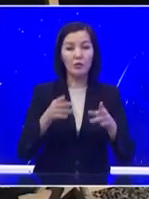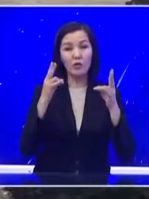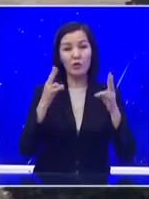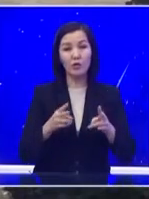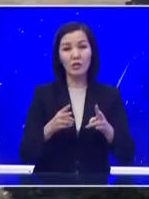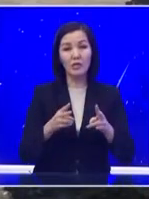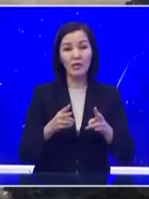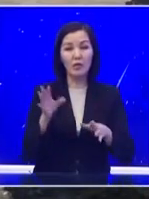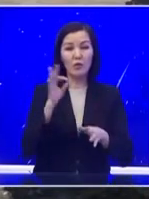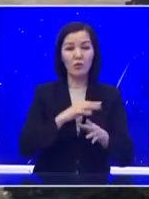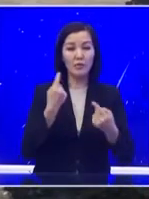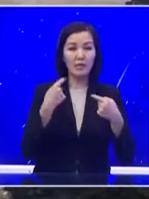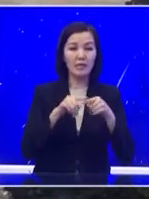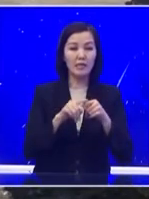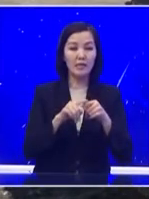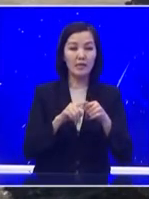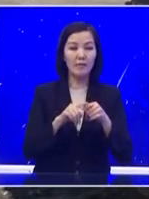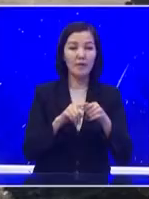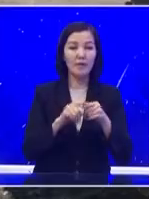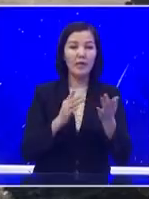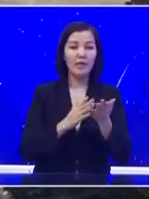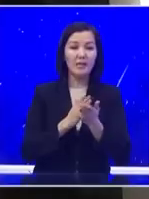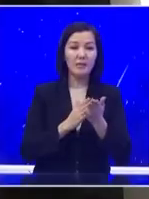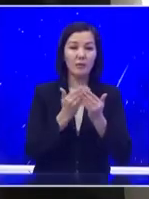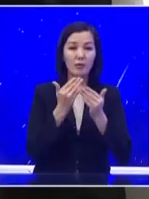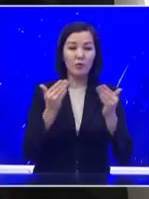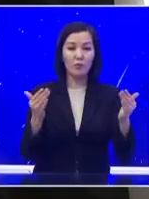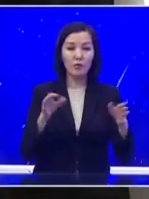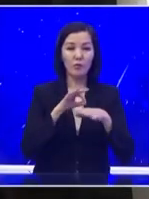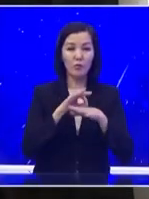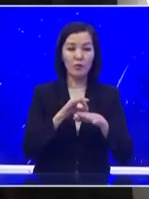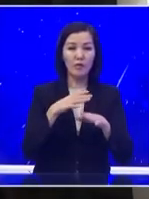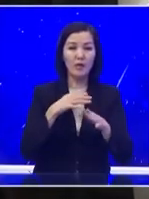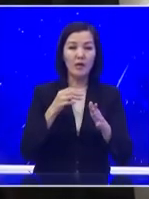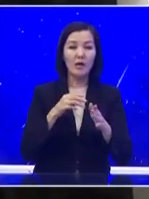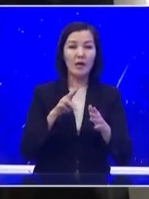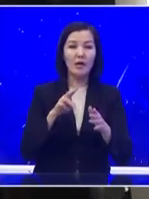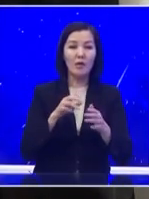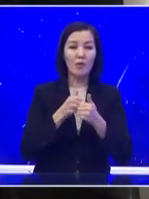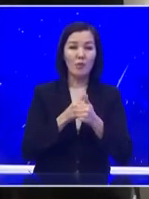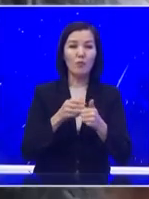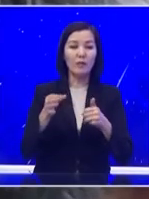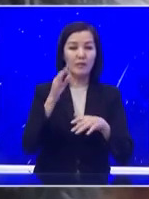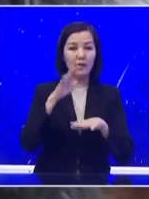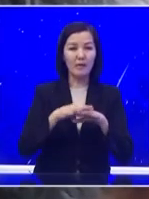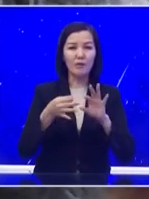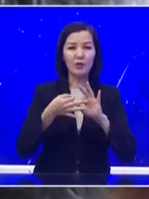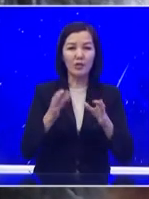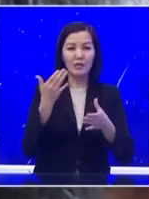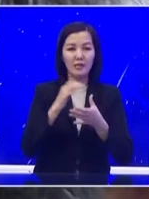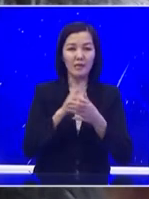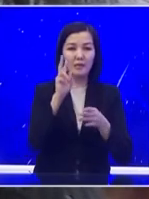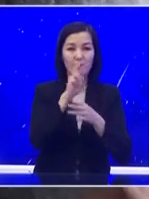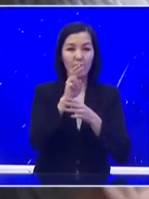шығатын қолданыстағы техникалар мен арнайы қызметтер көрмесі де ұйымдастырылды. Ләззат Махатұлы әрбірімен жіті танысып, аралап